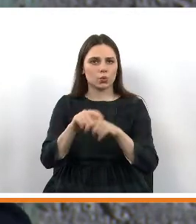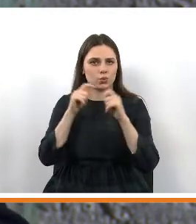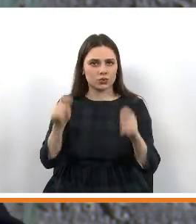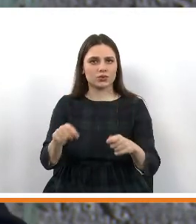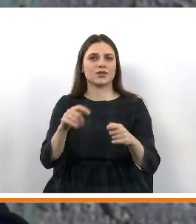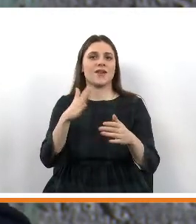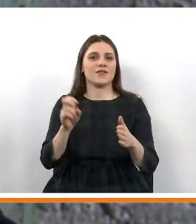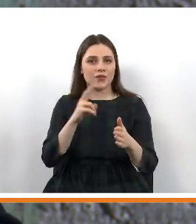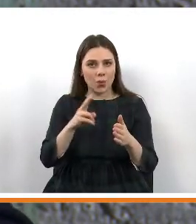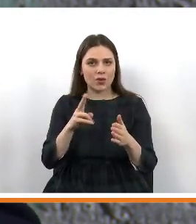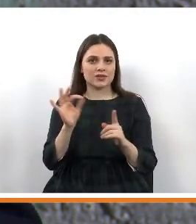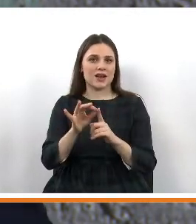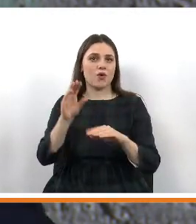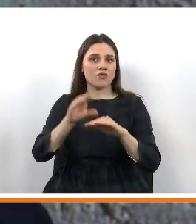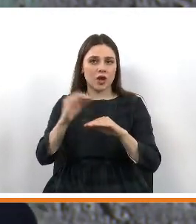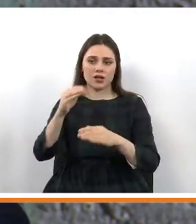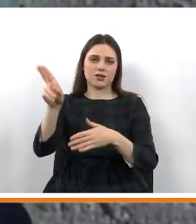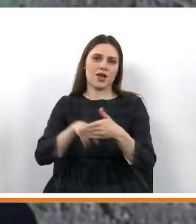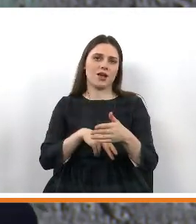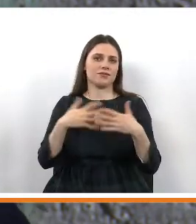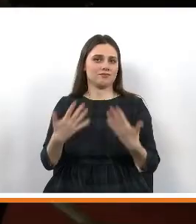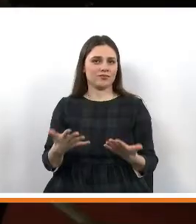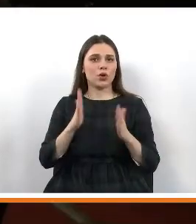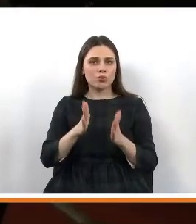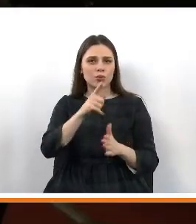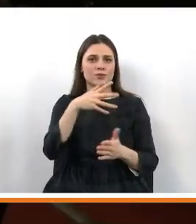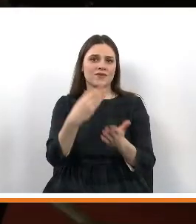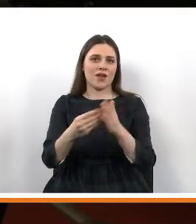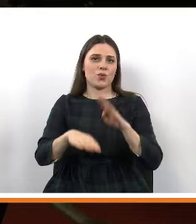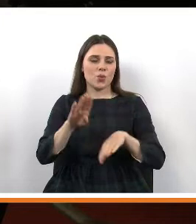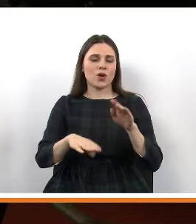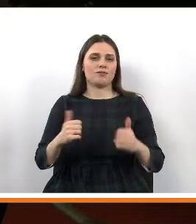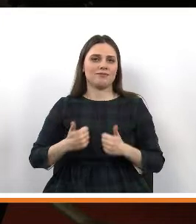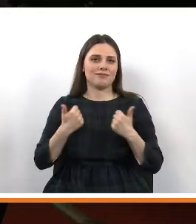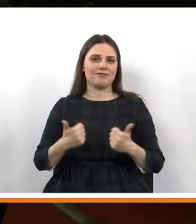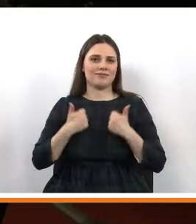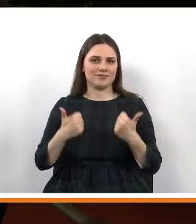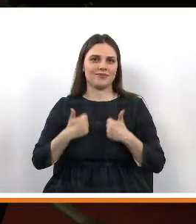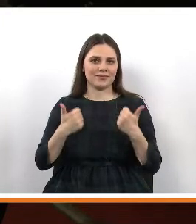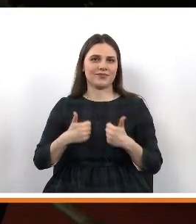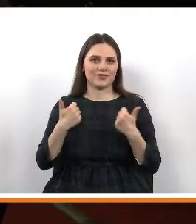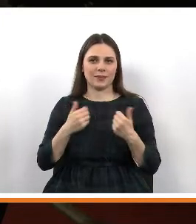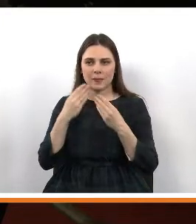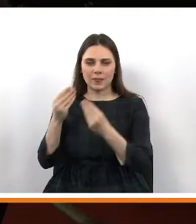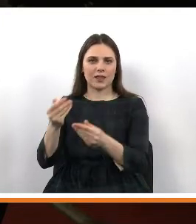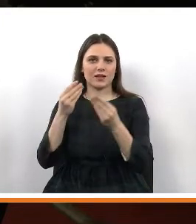его зарегистрировали. Теперь мы будем своими руками пытаться как-то вот не просто